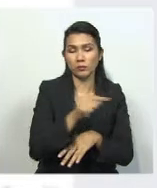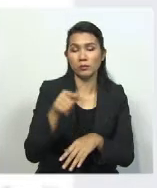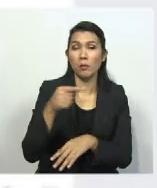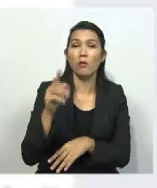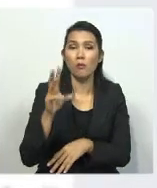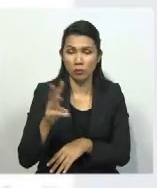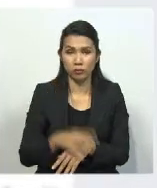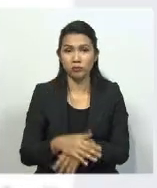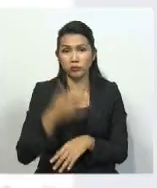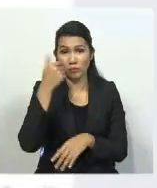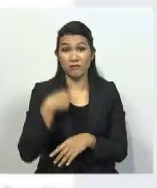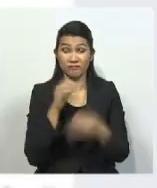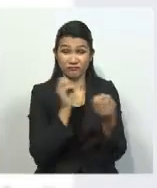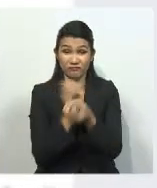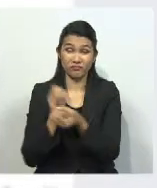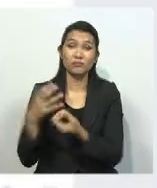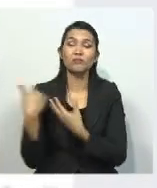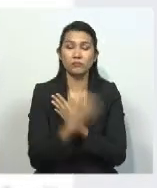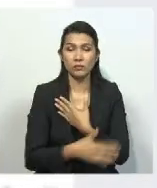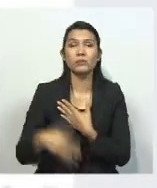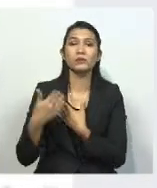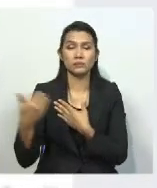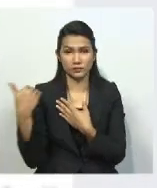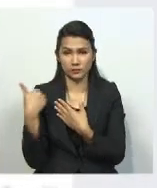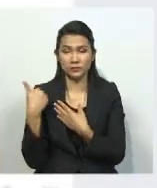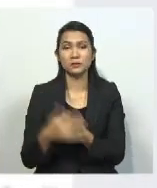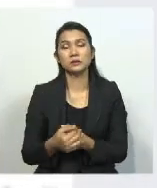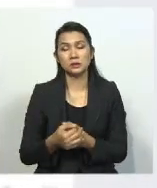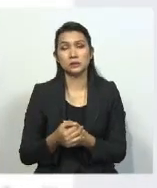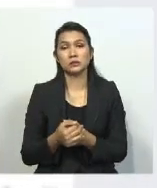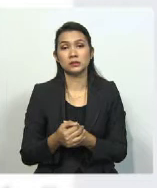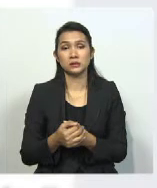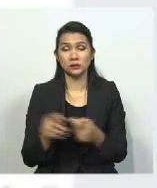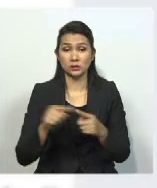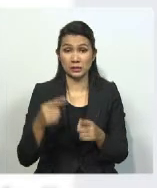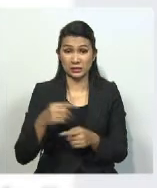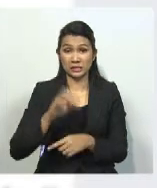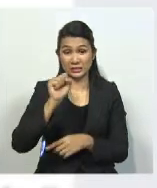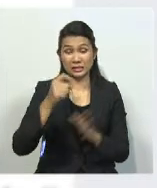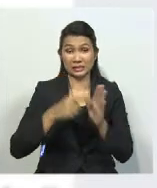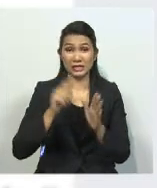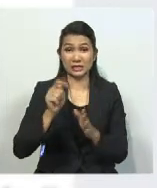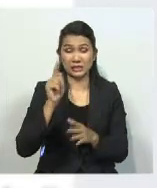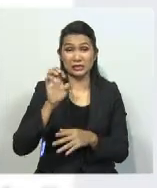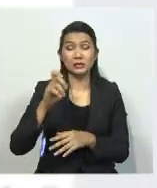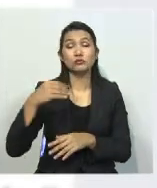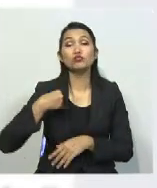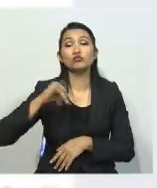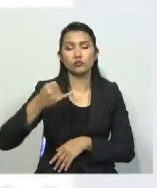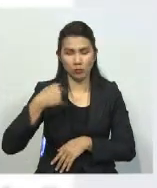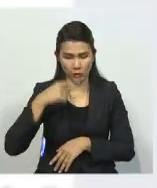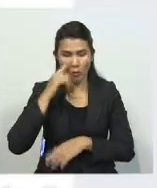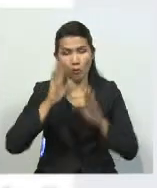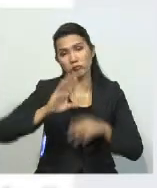ศปิดเหมือนกันเนื่องจากว่าอาจจะส่งผลกระทบต่อสุขภาพของน้องๆ นักเรียนค่ะ เห็นว่าที่สาธิตจุฬาเนี่ยคนเป็นไข้หวัดด้วยนะครับอี